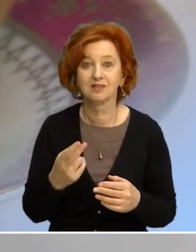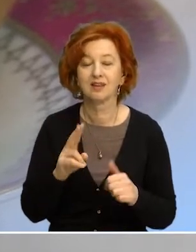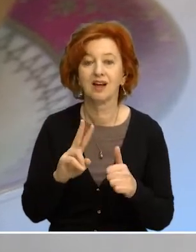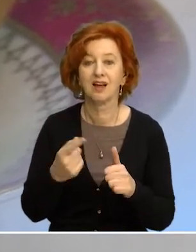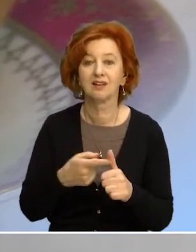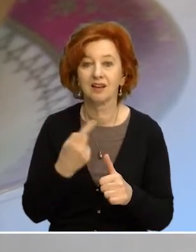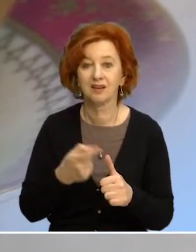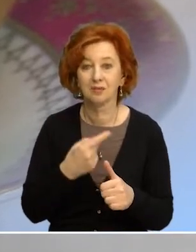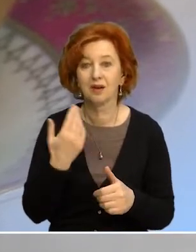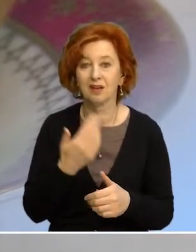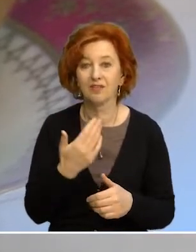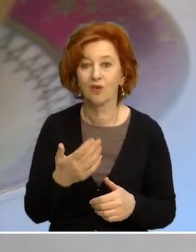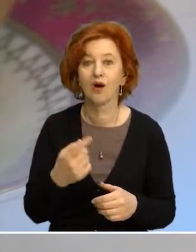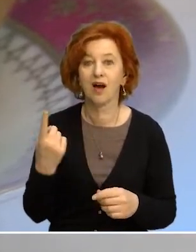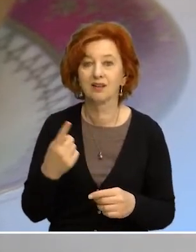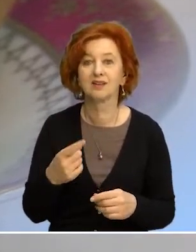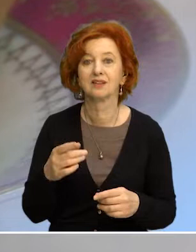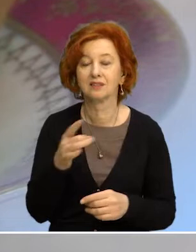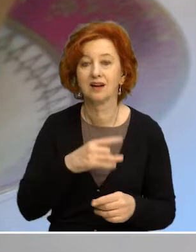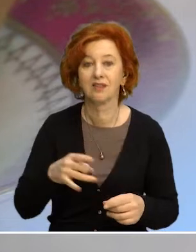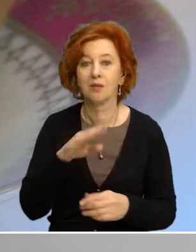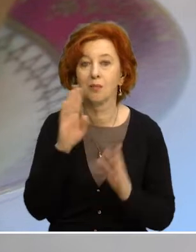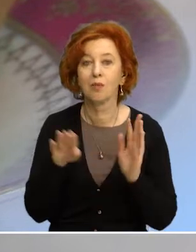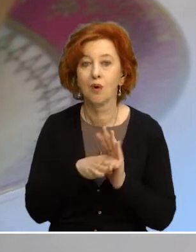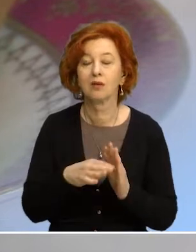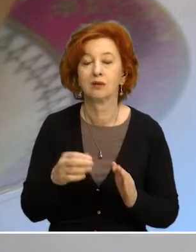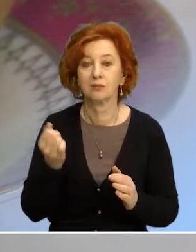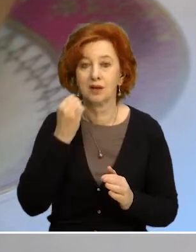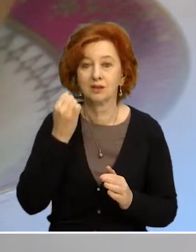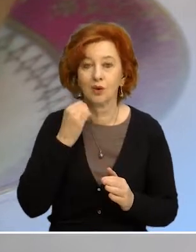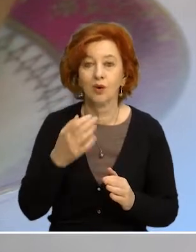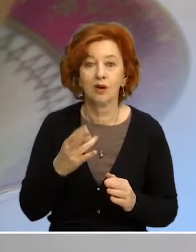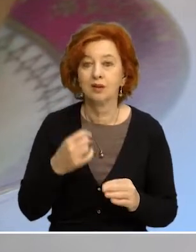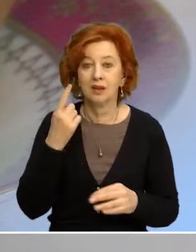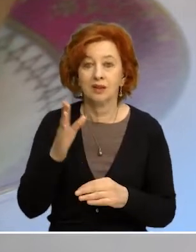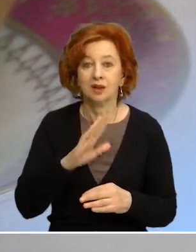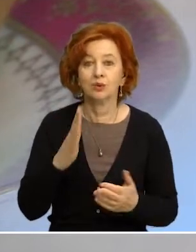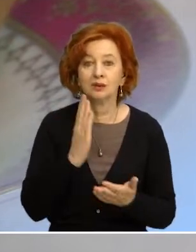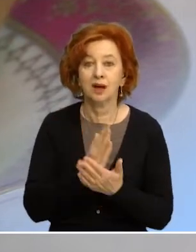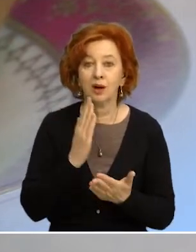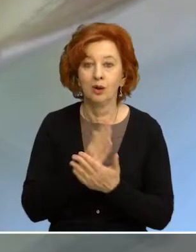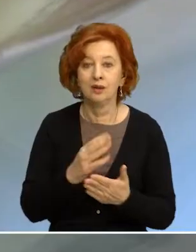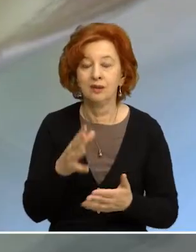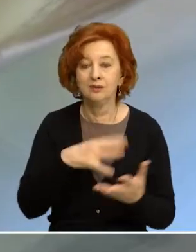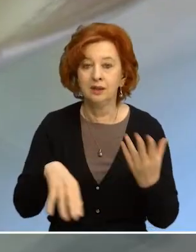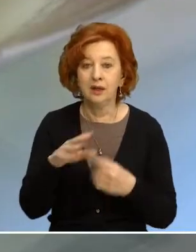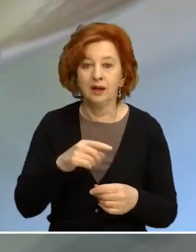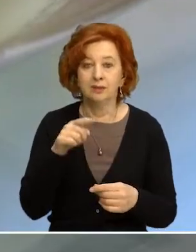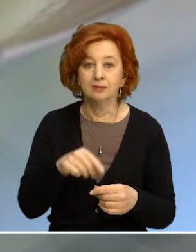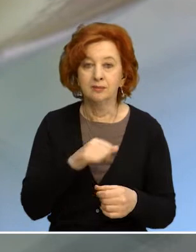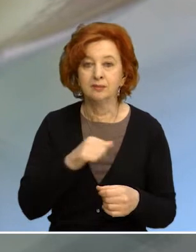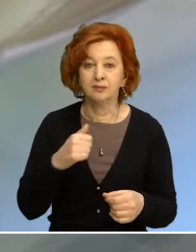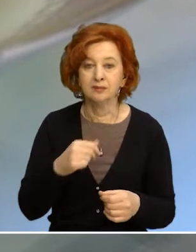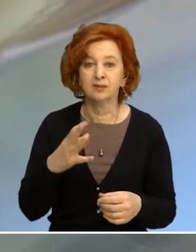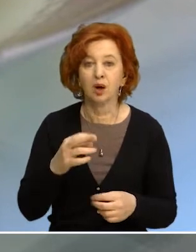сейчас это один из районов Подмосковья, недалеко располагались залежи той